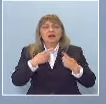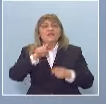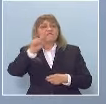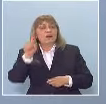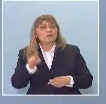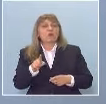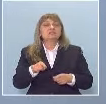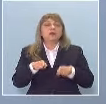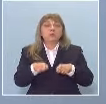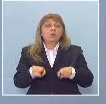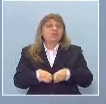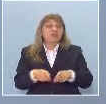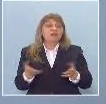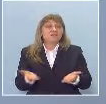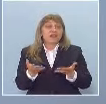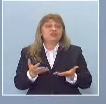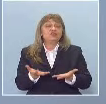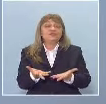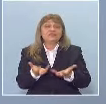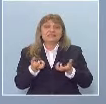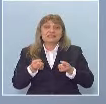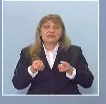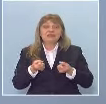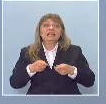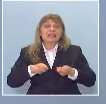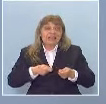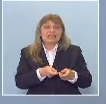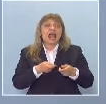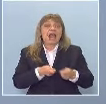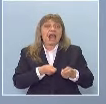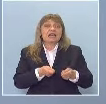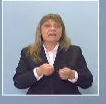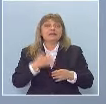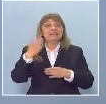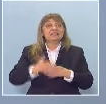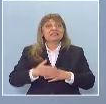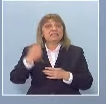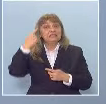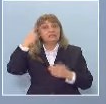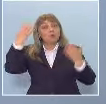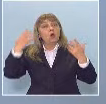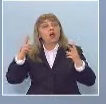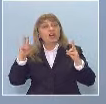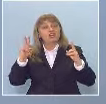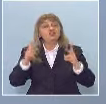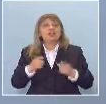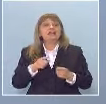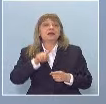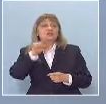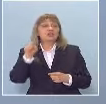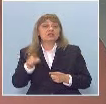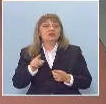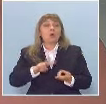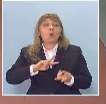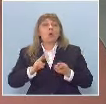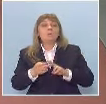по такъв начин да се извлича информация, да ги накараме да стигнат до изводите чрез въпроси. Така наречената обърната класна